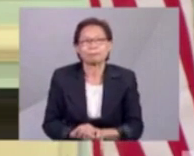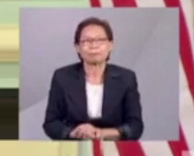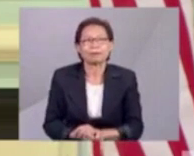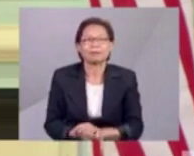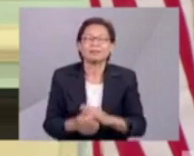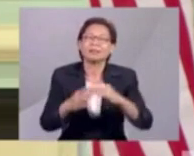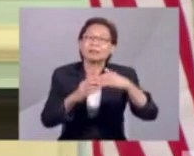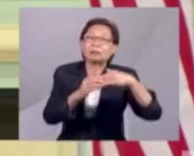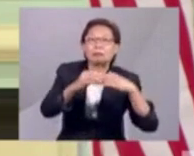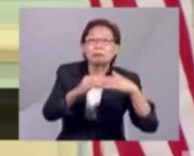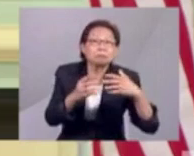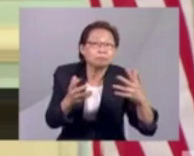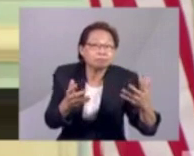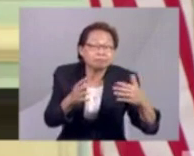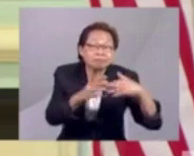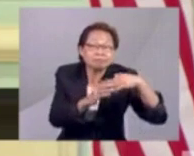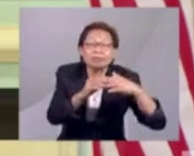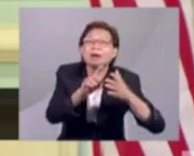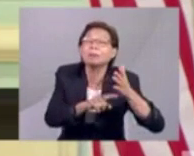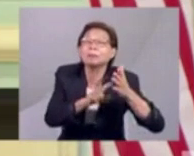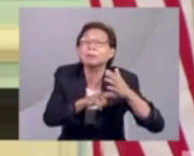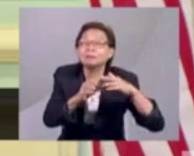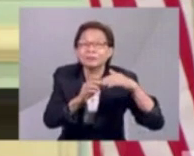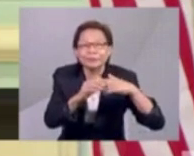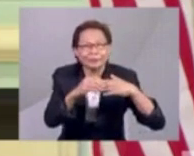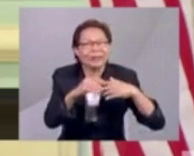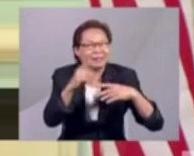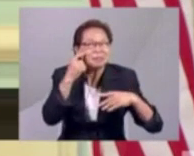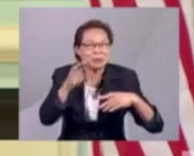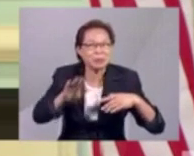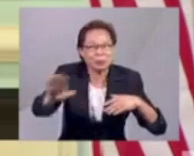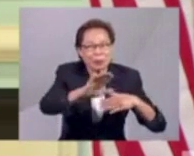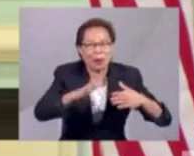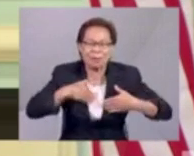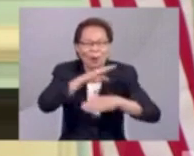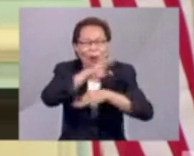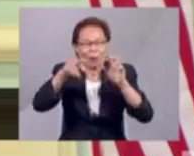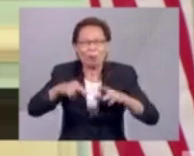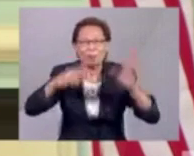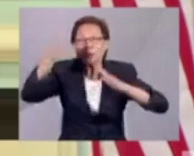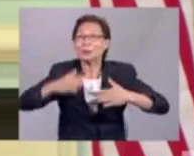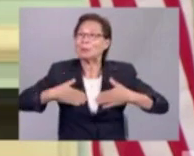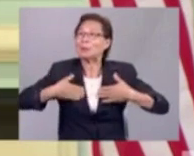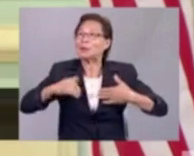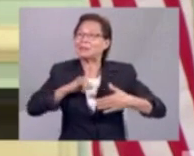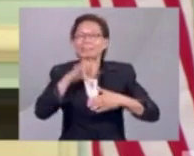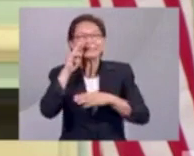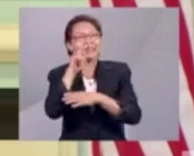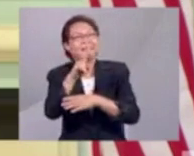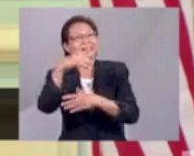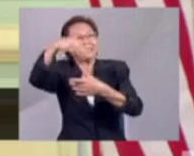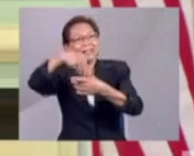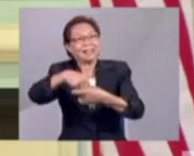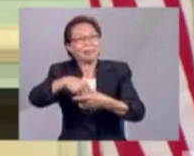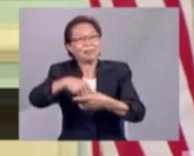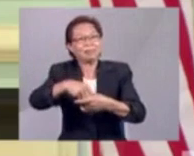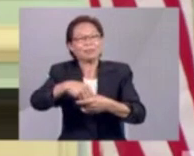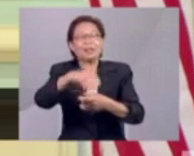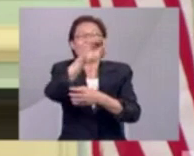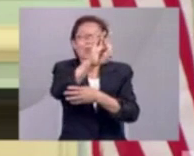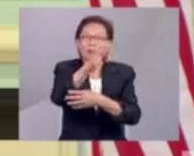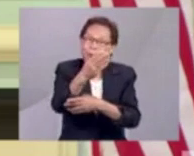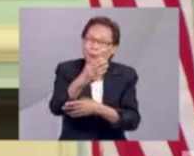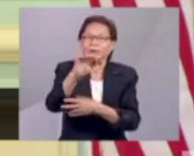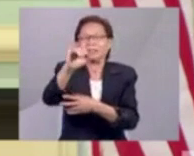Antara kelonggaran yang saya kira amat mengembirakan seluruh rakyat, saya lihat semalam di dalam media sosial